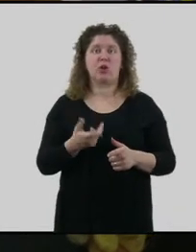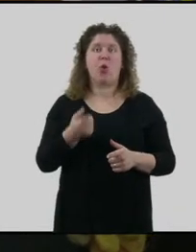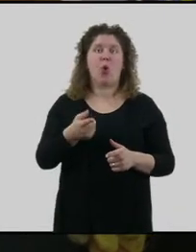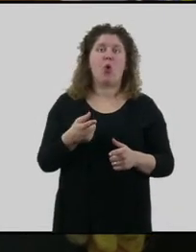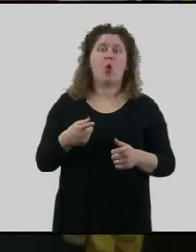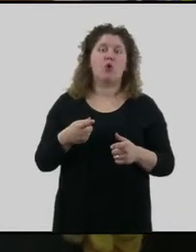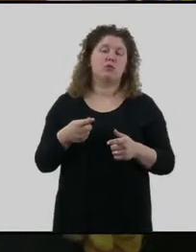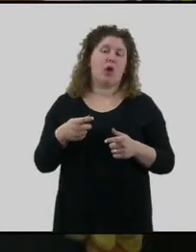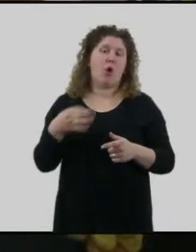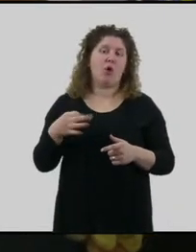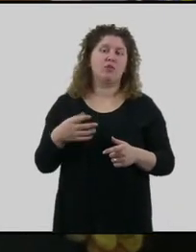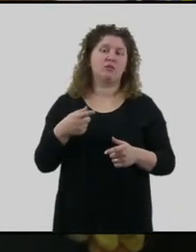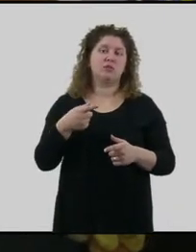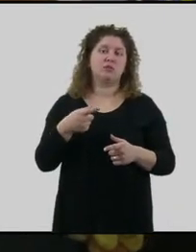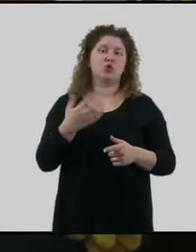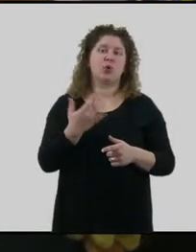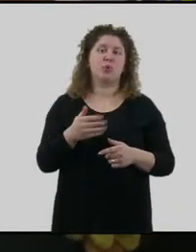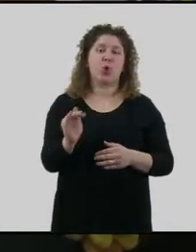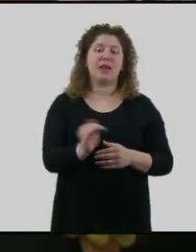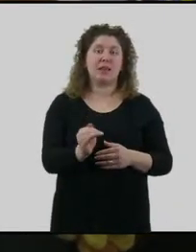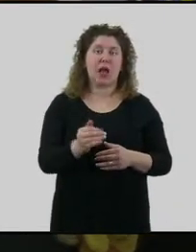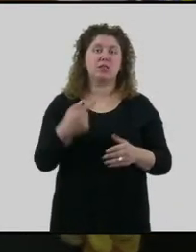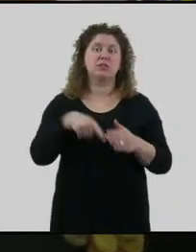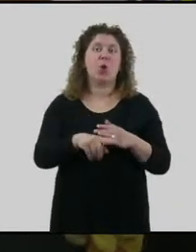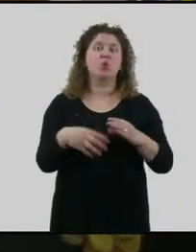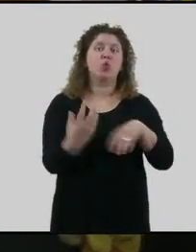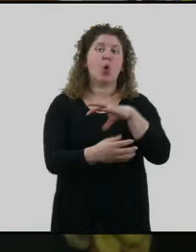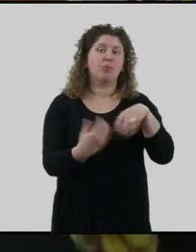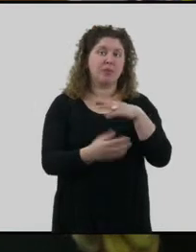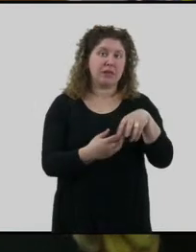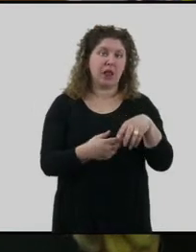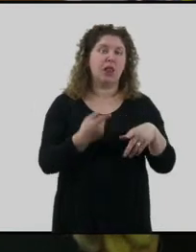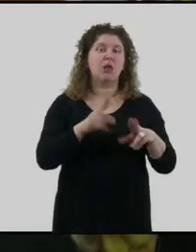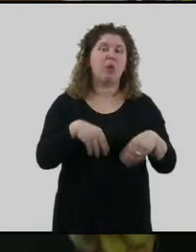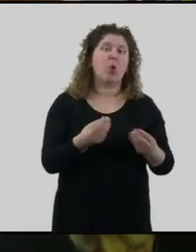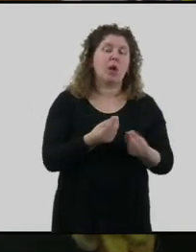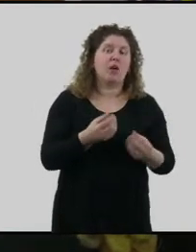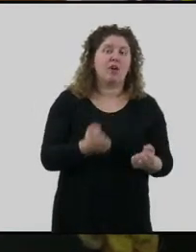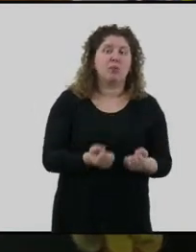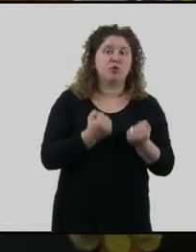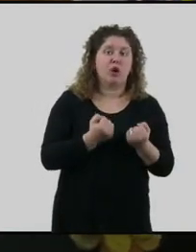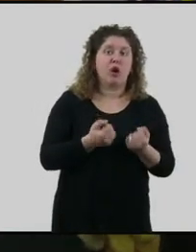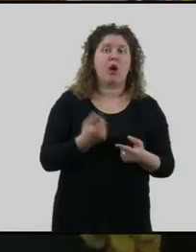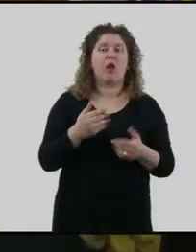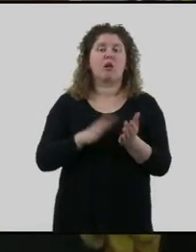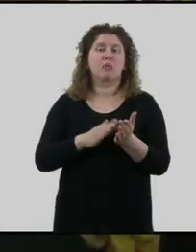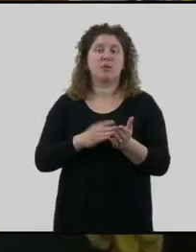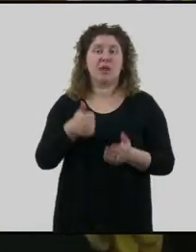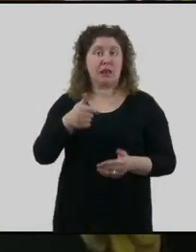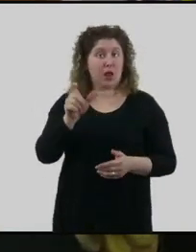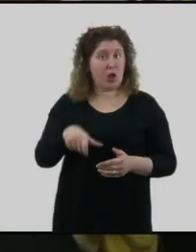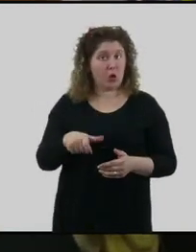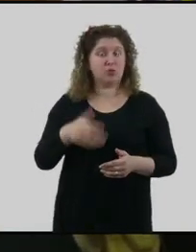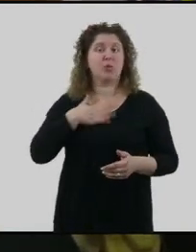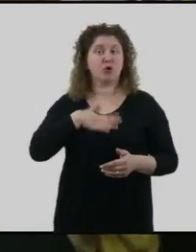na broj smještene djece u toj udomiteljskoj obitelji i da li ta djeca imaju dodatne poteškoće. Evo primjerice, ako je to